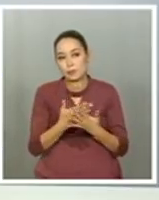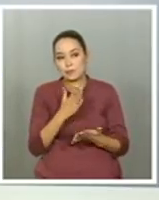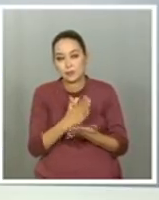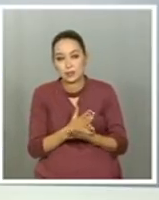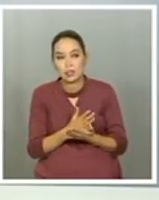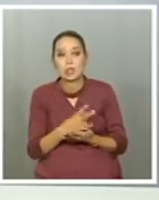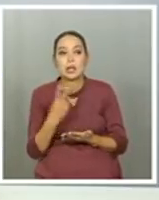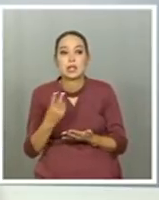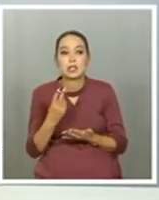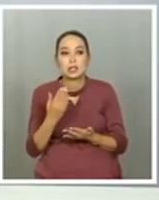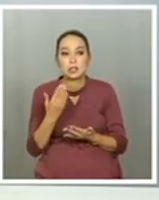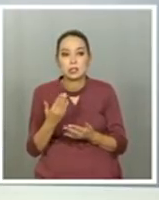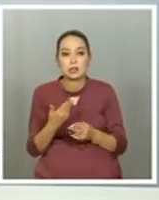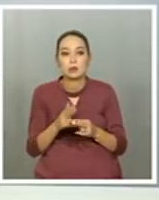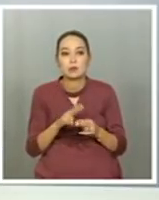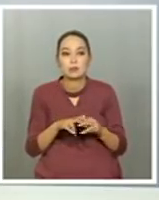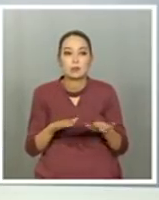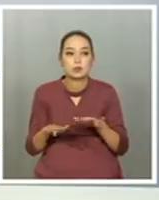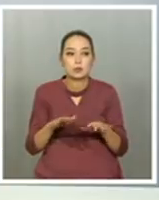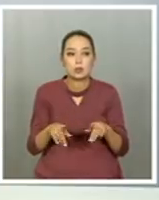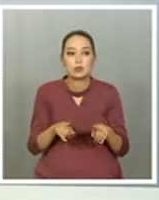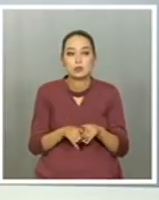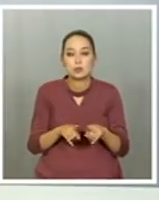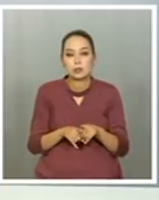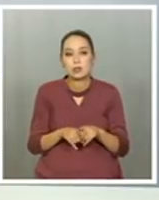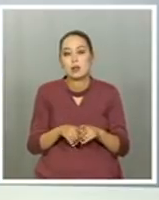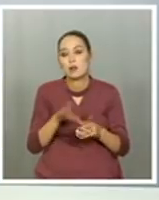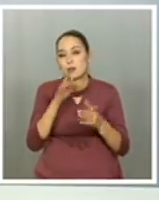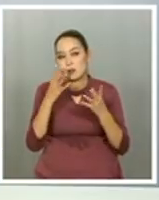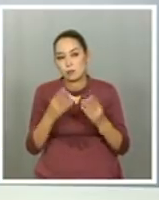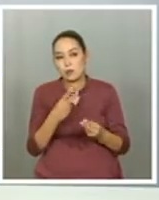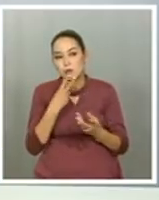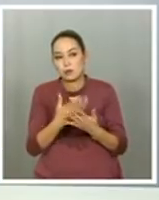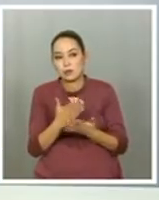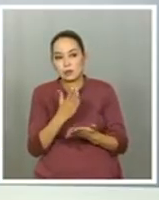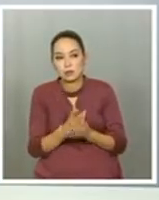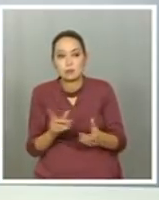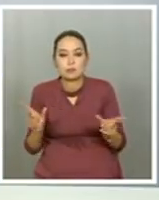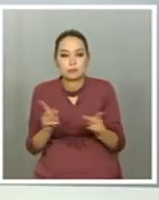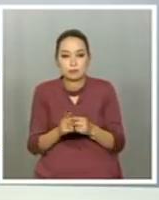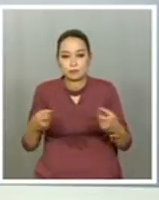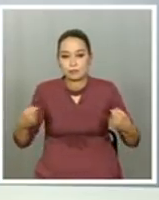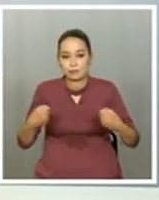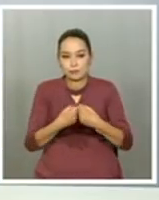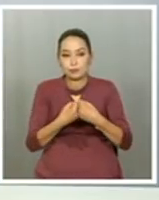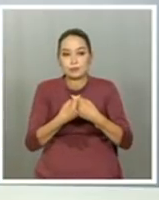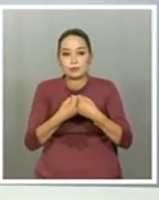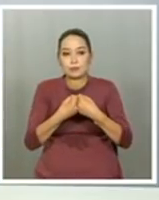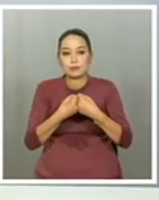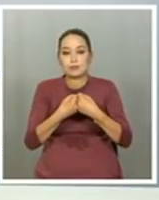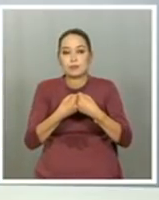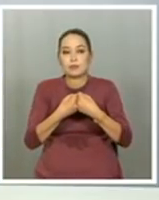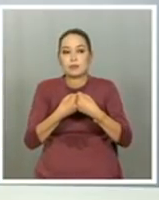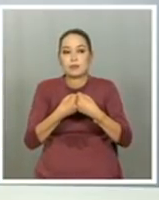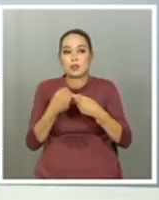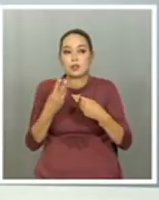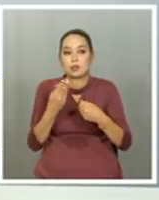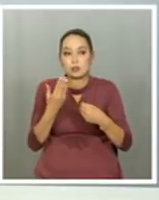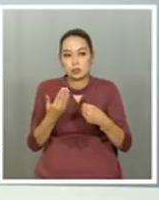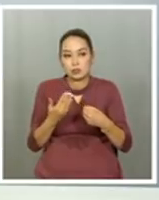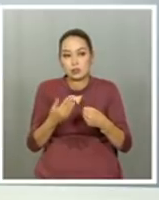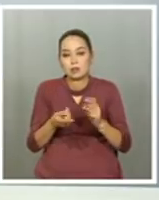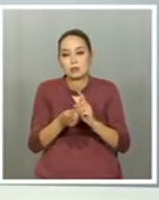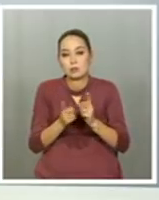бізде әрекеттесу сәті көрсетілген. Яғни денелер бір-бірімен соқтығысып жатыр. Енді үшінші жағдайда бізде